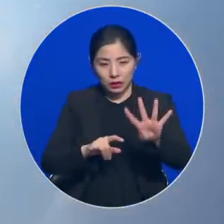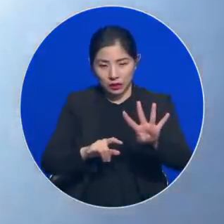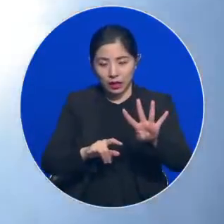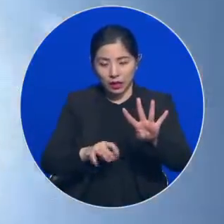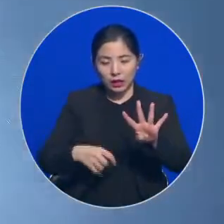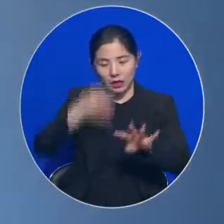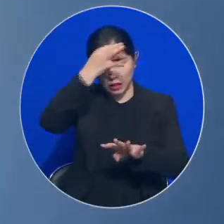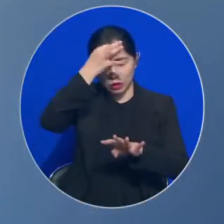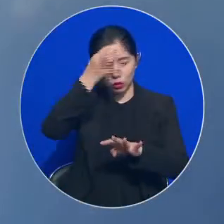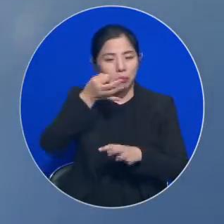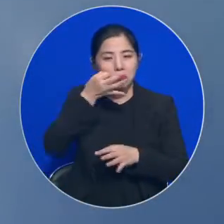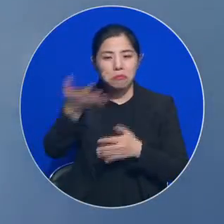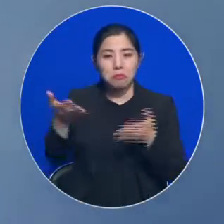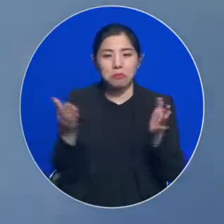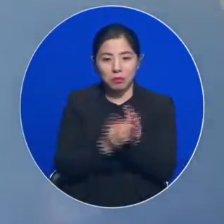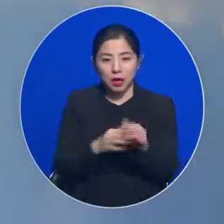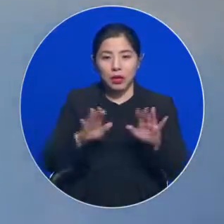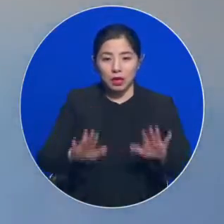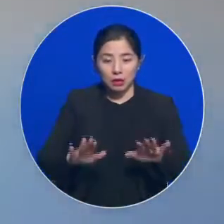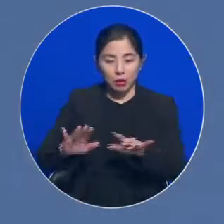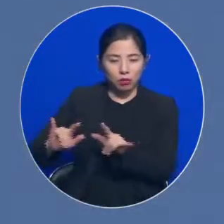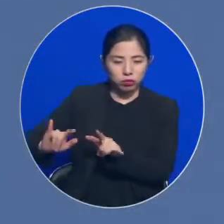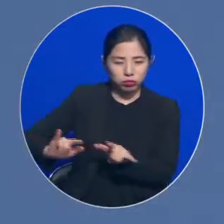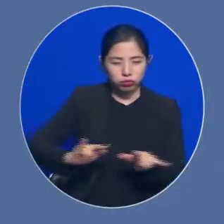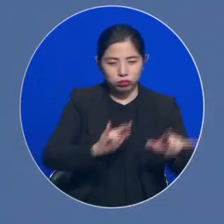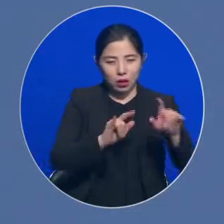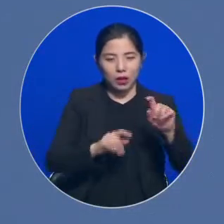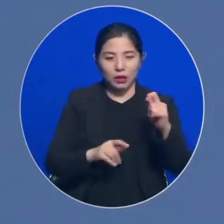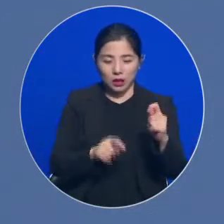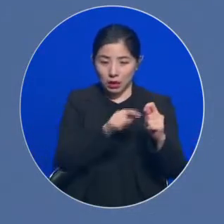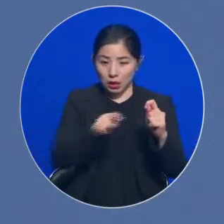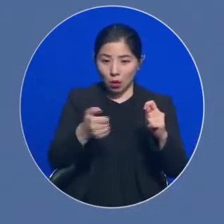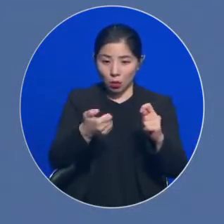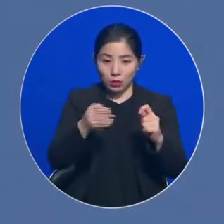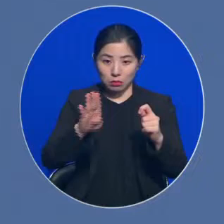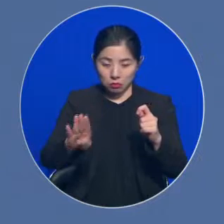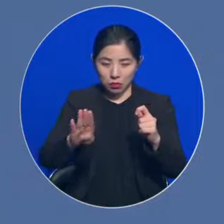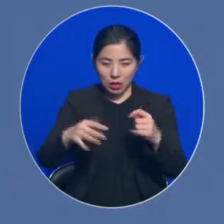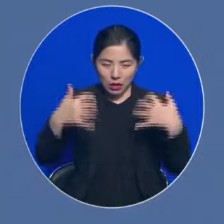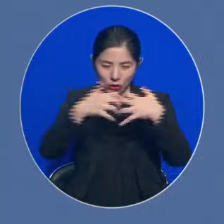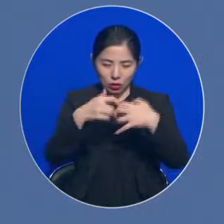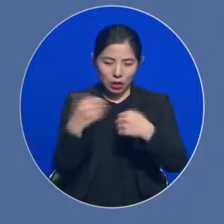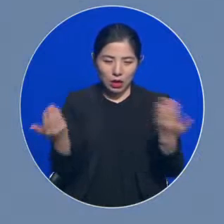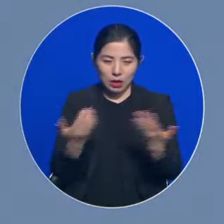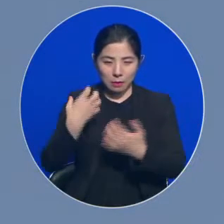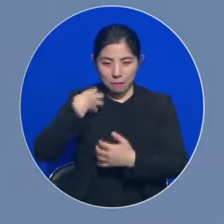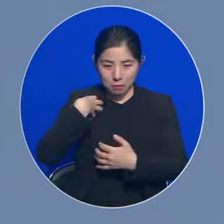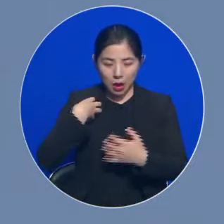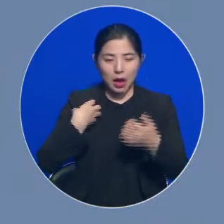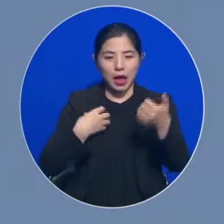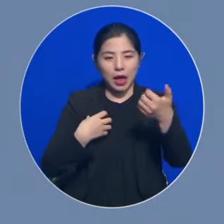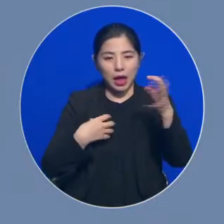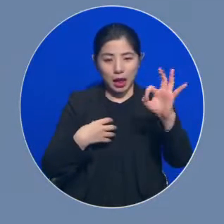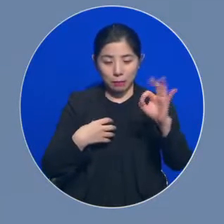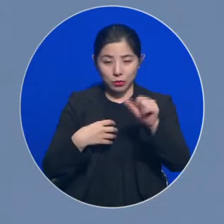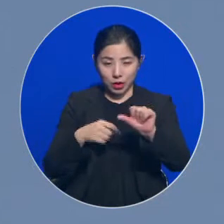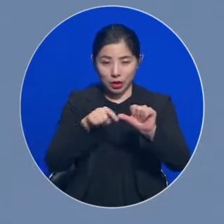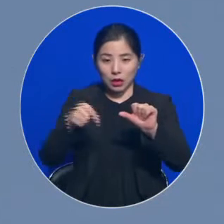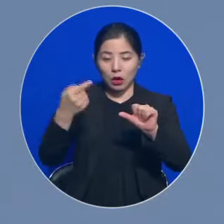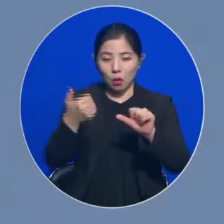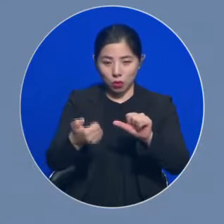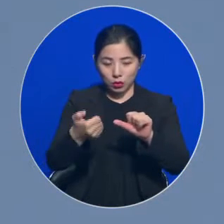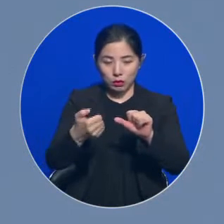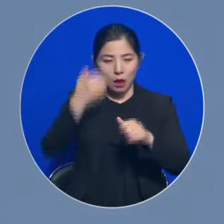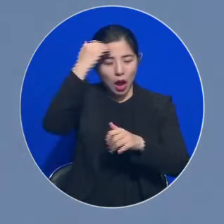연출했습니다. 이번 비행은 블랙 이글스가 운용하는 T-50B에 전투 임무를 더한 FA-50 등 국산 항공기의